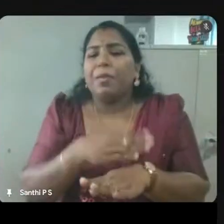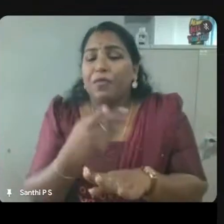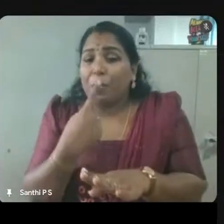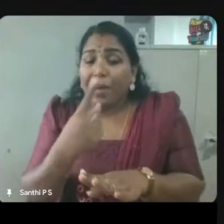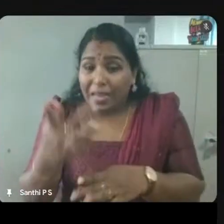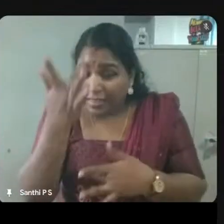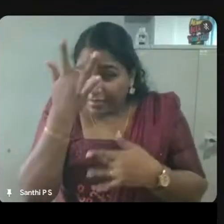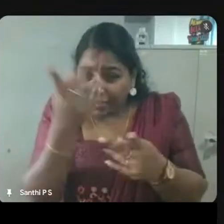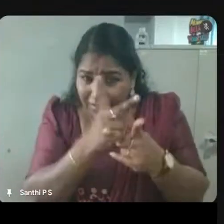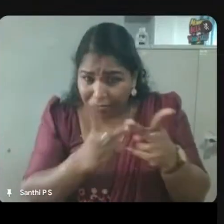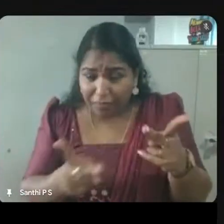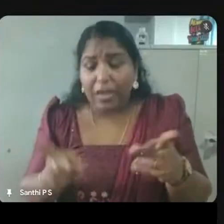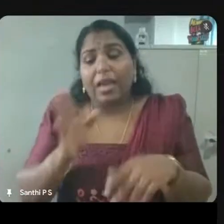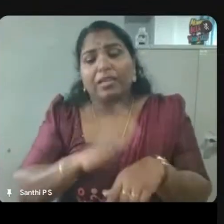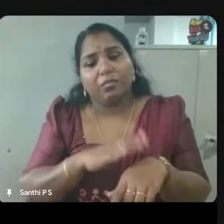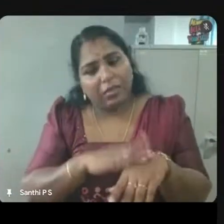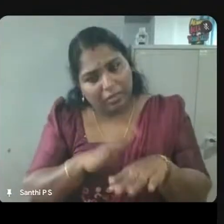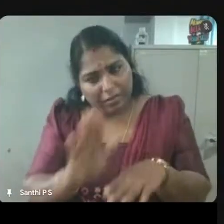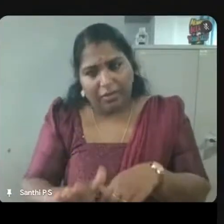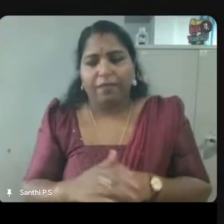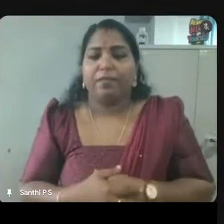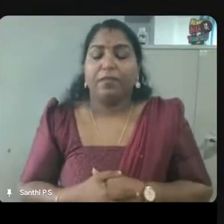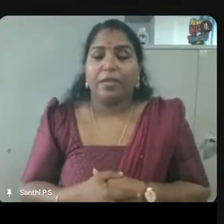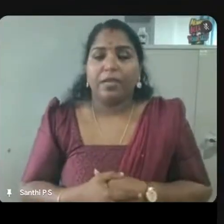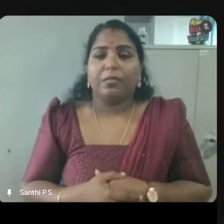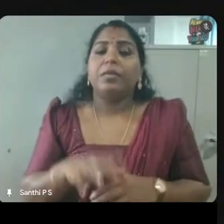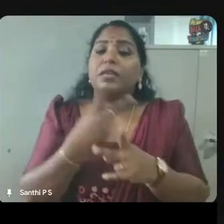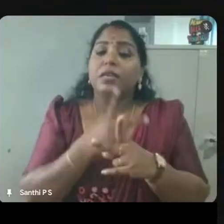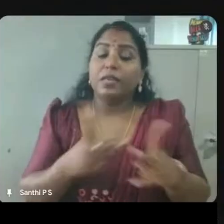sight. അപ്പൊ അങ്ങനെ ഒരുപാട് കാരണങ്ങൾ ഉള്ളത് കൊണ്ട്